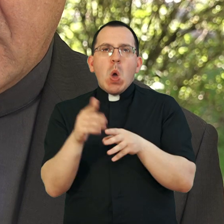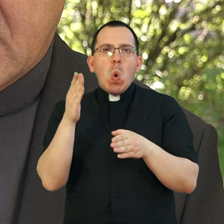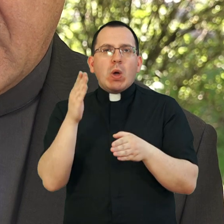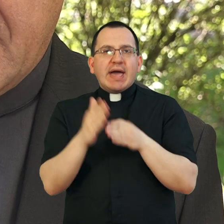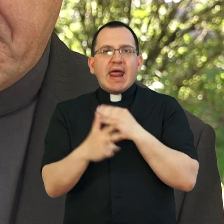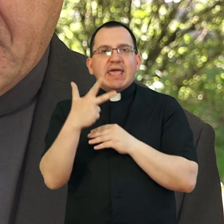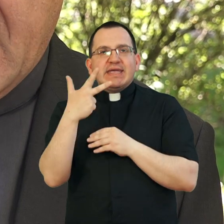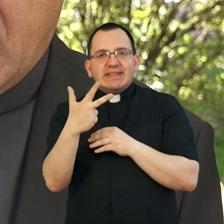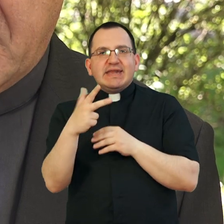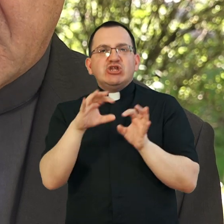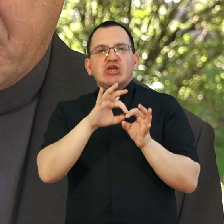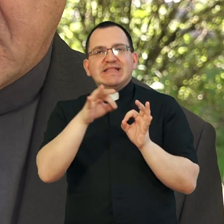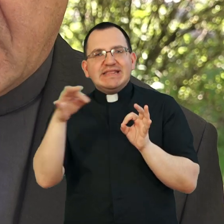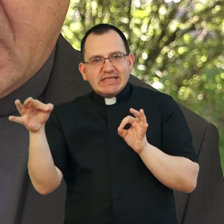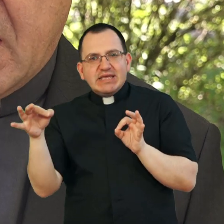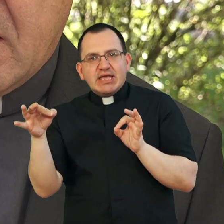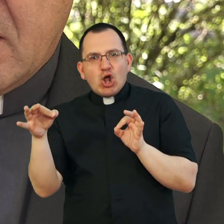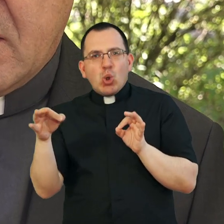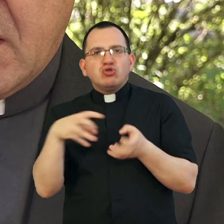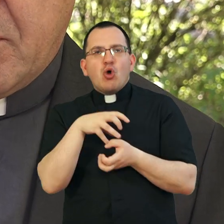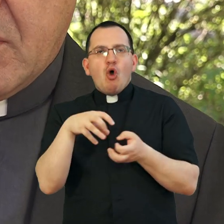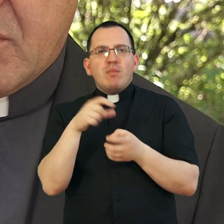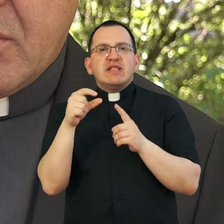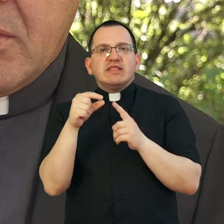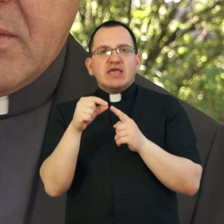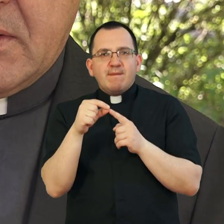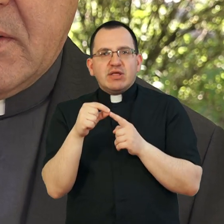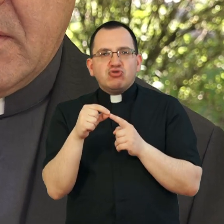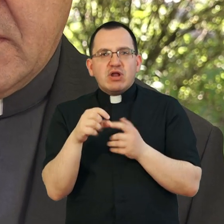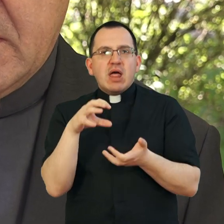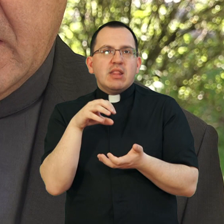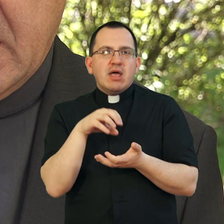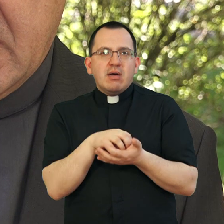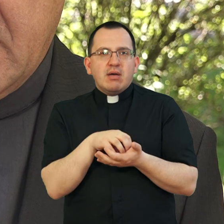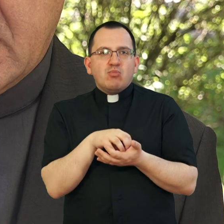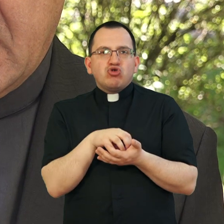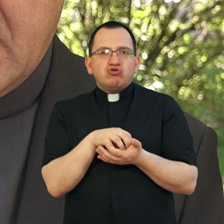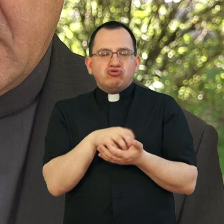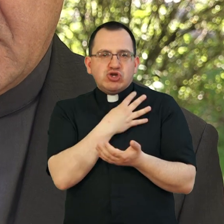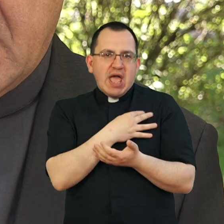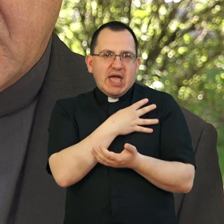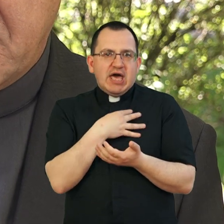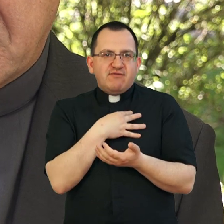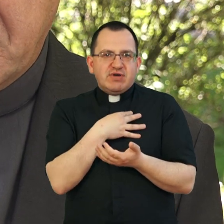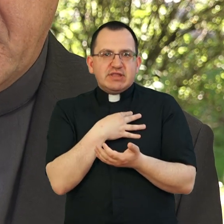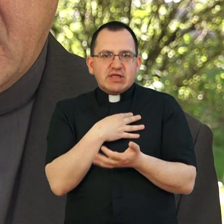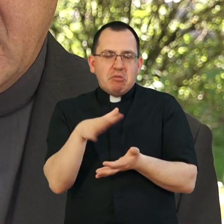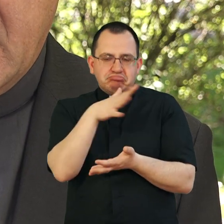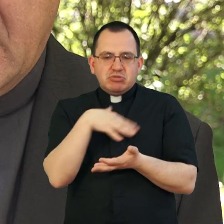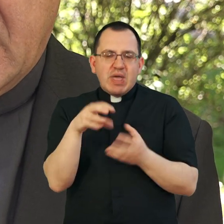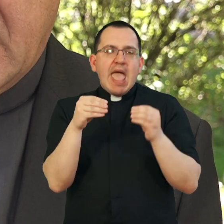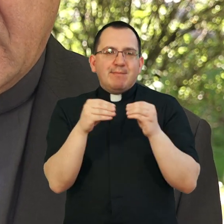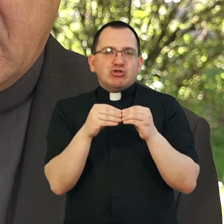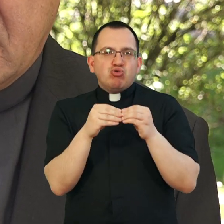3. ciklusa obiteljskog pastorala na području dakle, Hrvatske, svih naših biskupija.